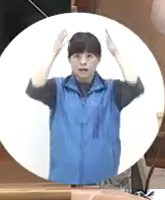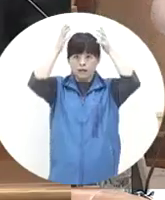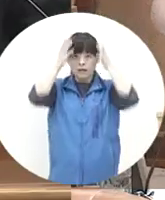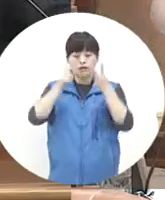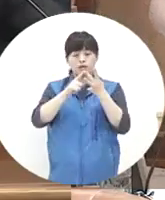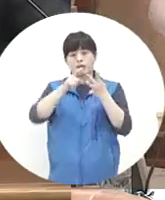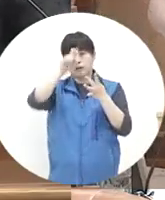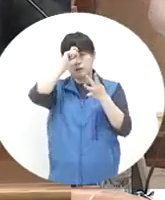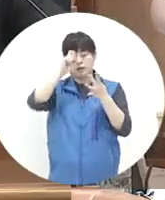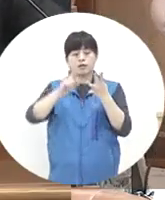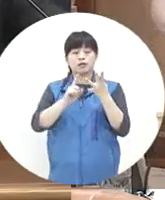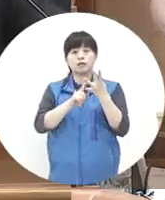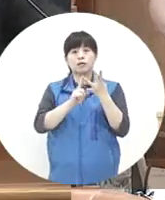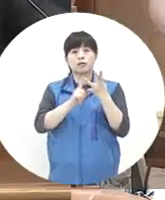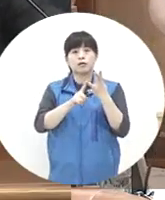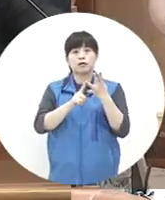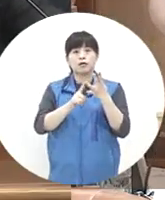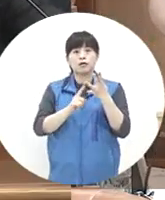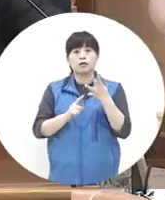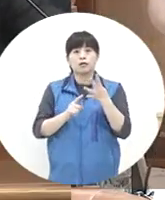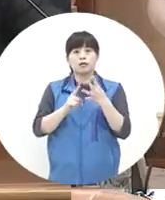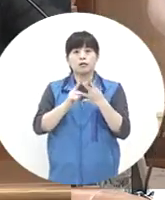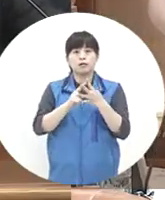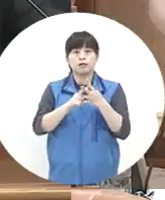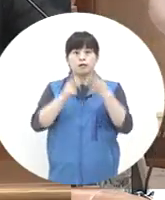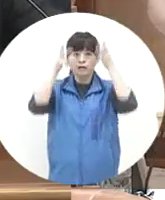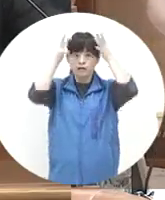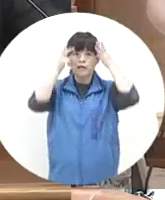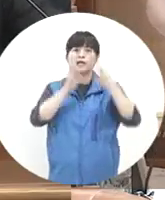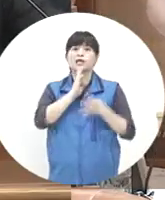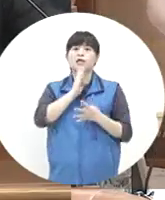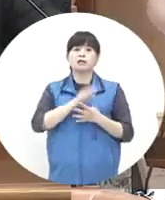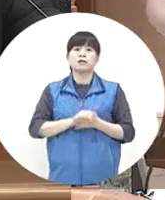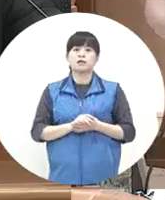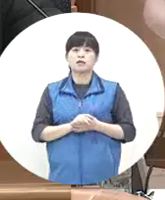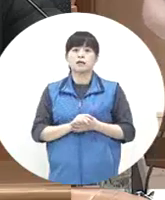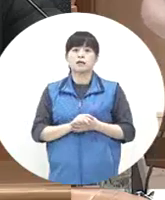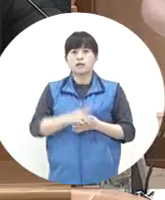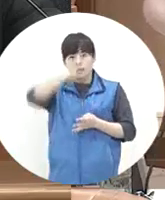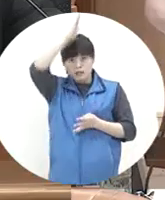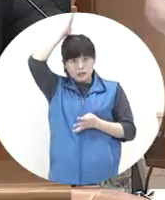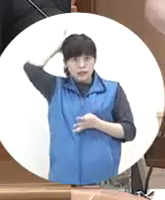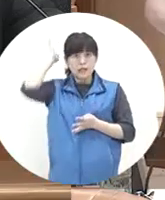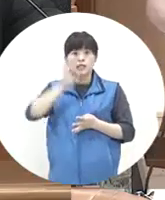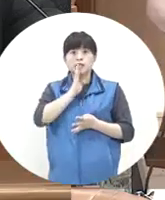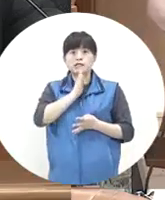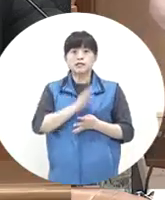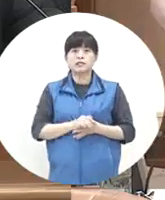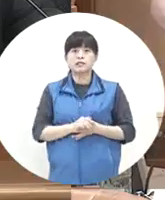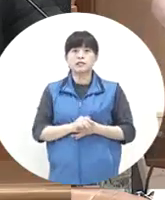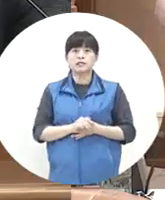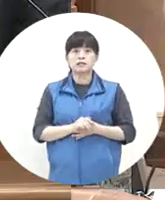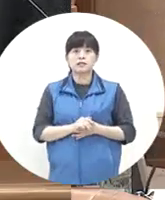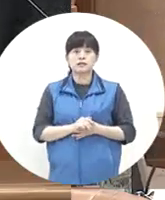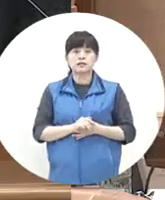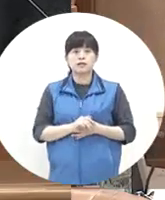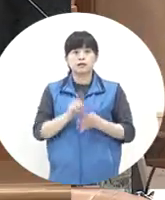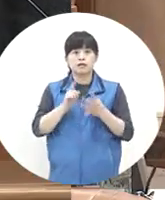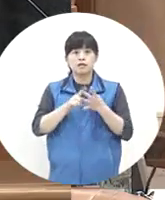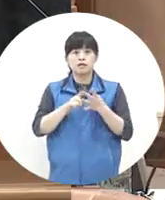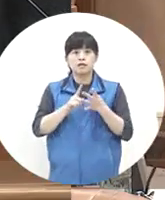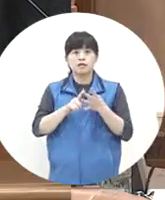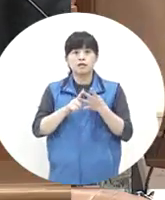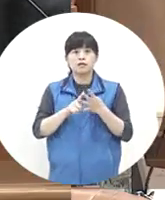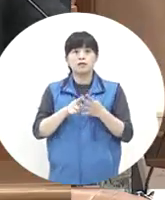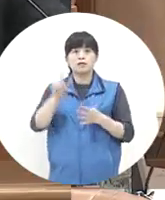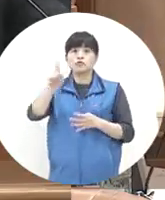顿啊， 凯撒不是吧？ 凯撒是啦， 不是啦， 是啦， 有一挂不是的啦。 还五星啦，哦、你这